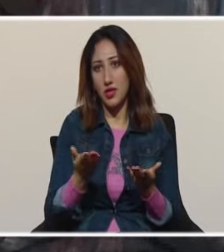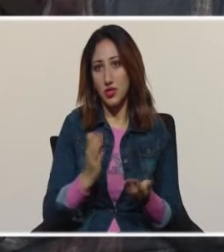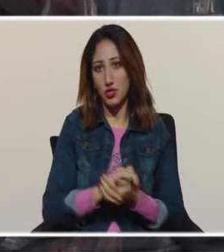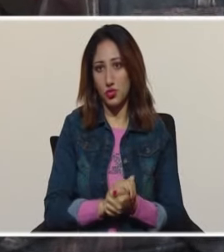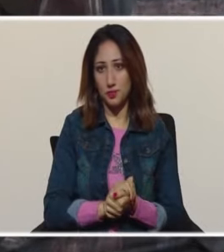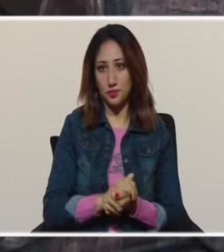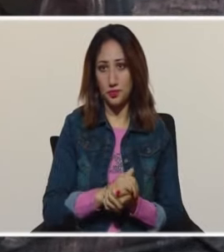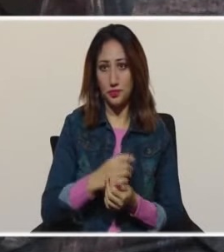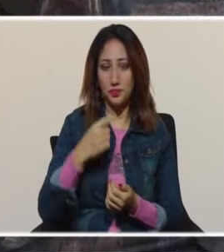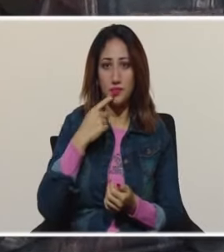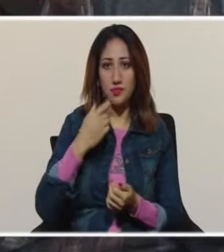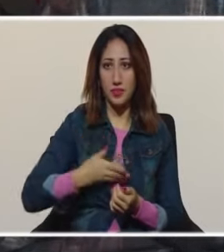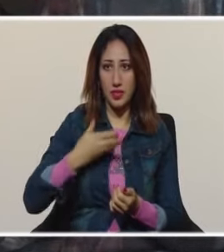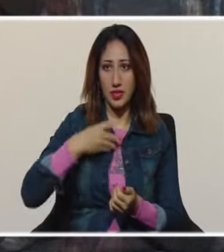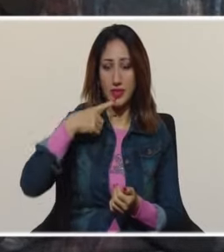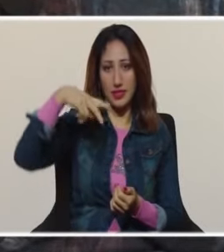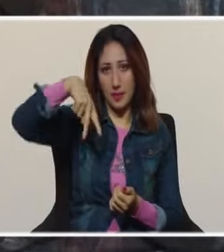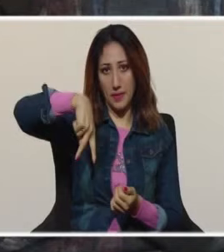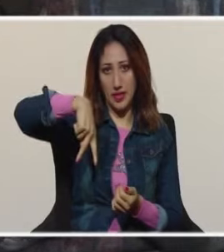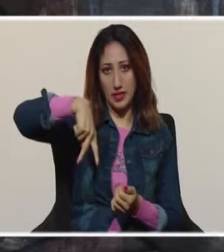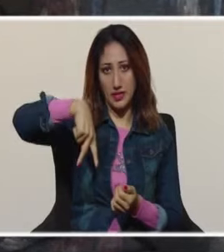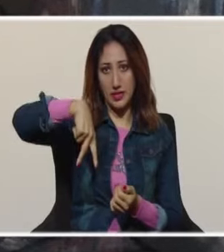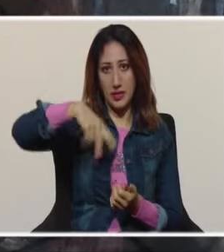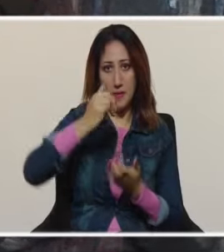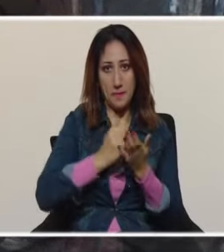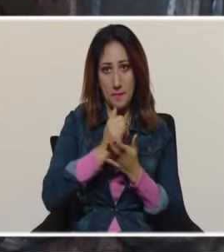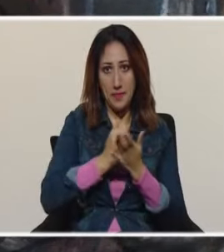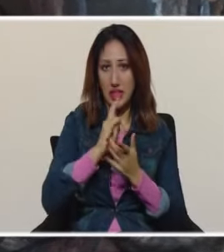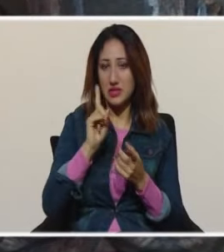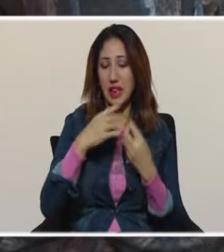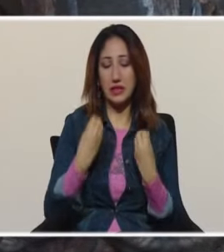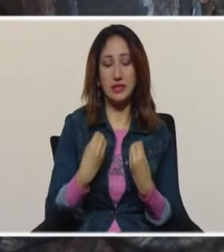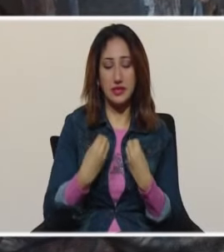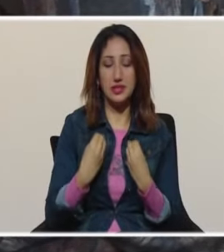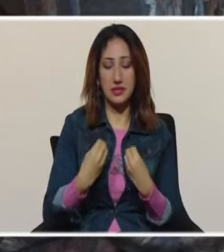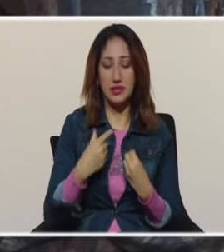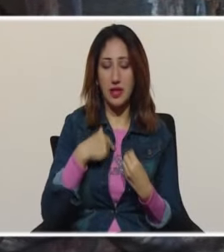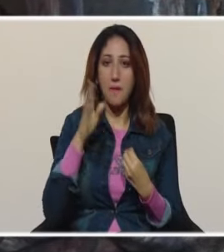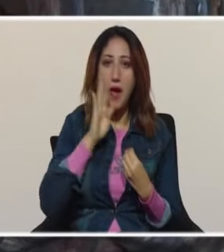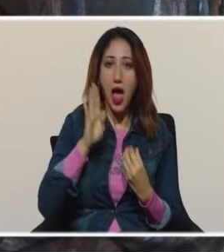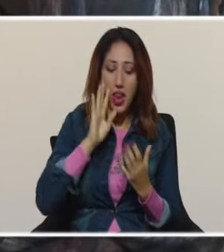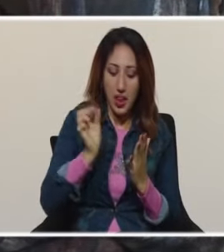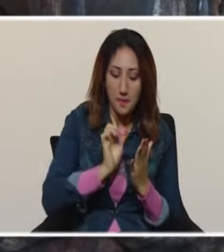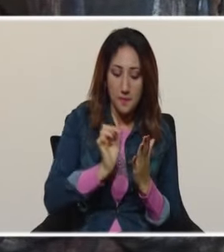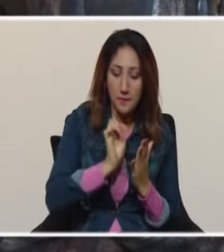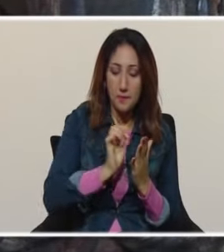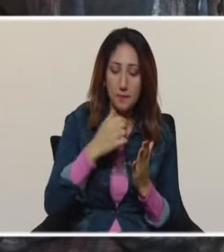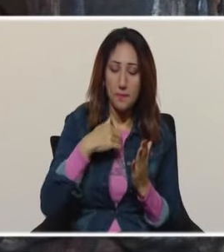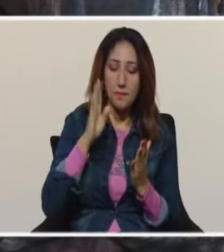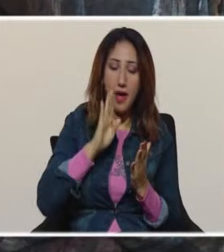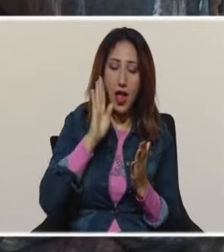عمره دلوقتي 8 سنين زي ما قلت، لحد دلوقتي مش بيعرف يقرا ويكتب. لا بحاول معاه بحاول معاه، ساعات لو